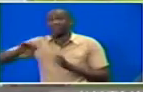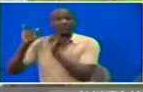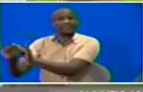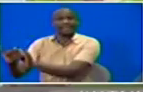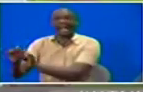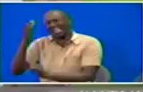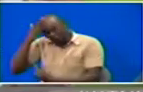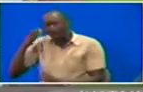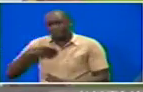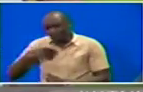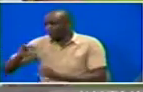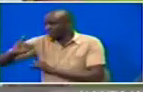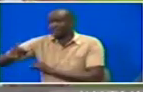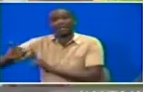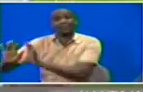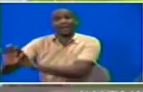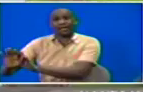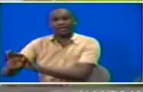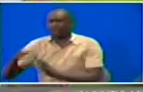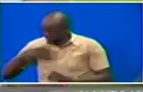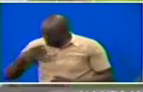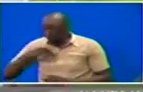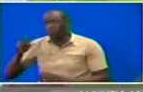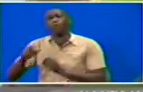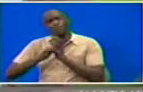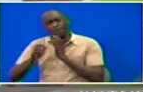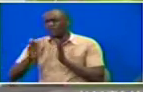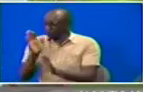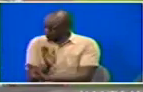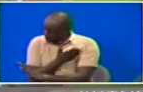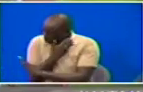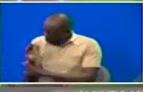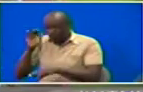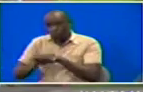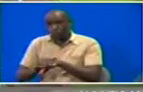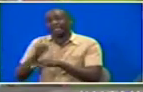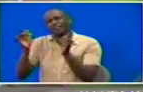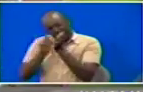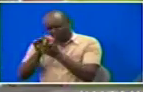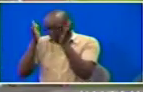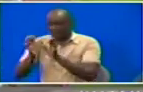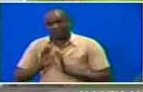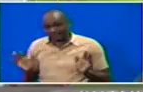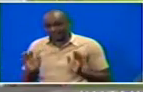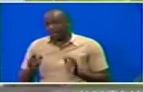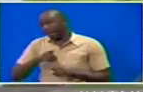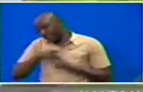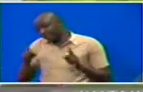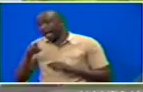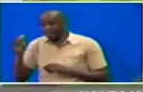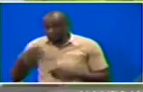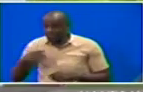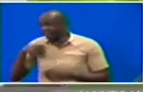I know them, I meet them every day. Wale ambao ni chipukizi na wanaimbo nyimbo ambazo ziko katika Biblia. Ni vile pengine